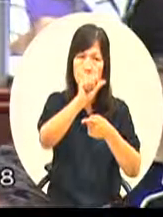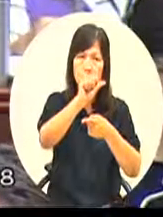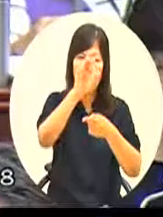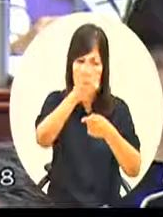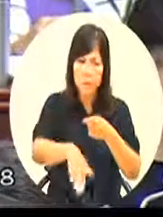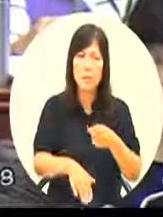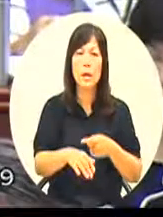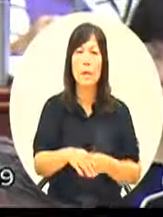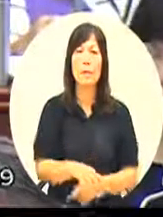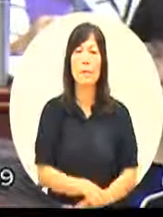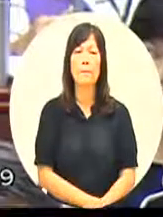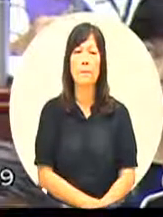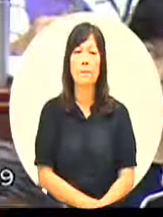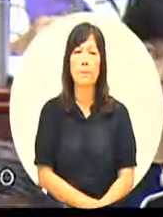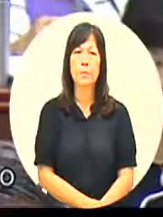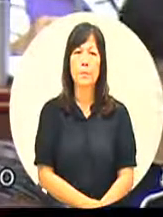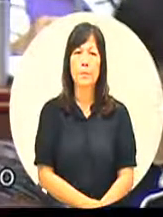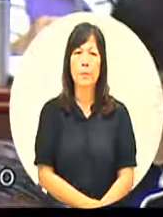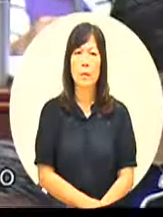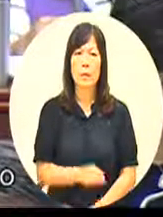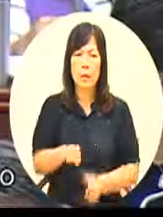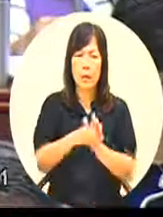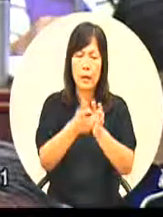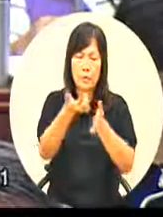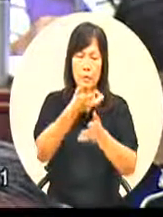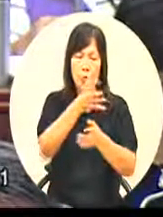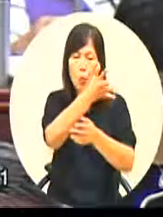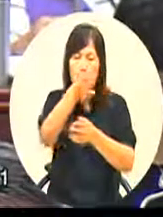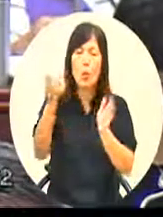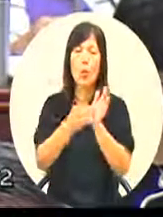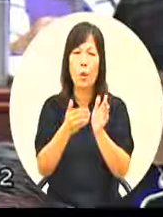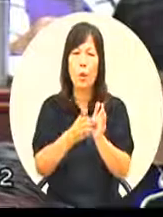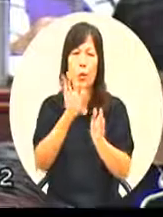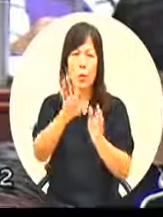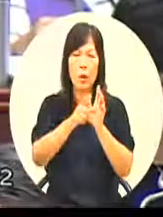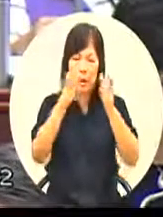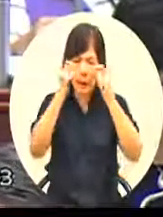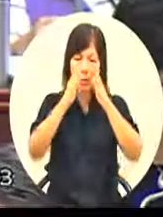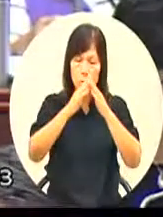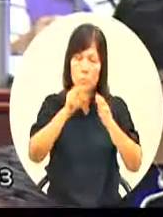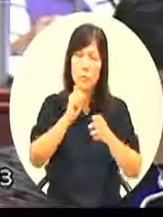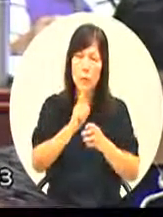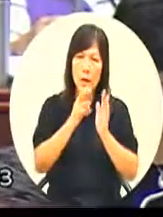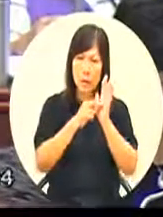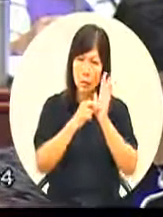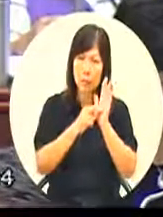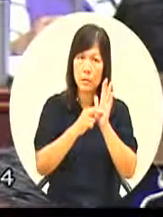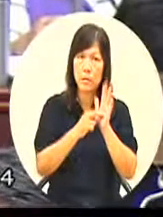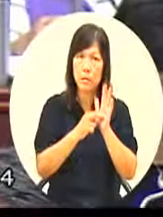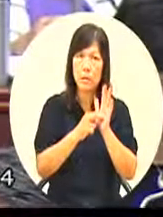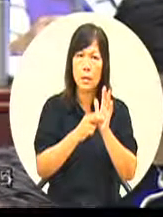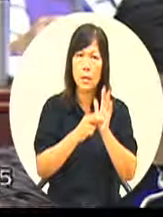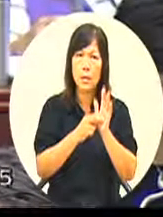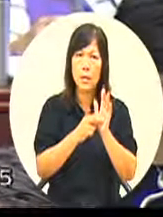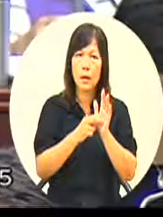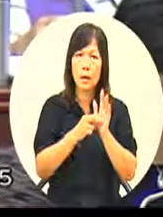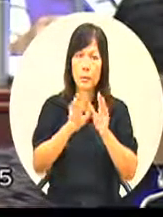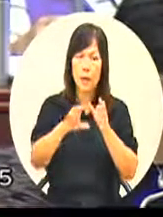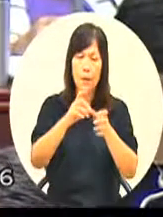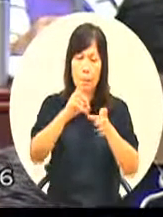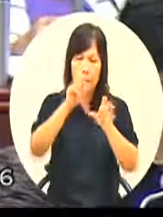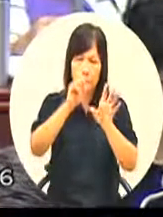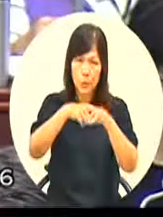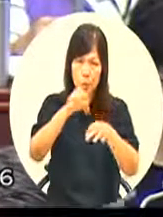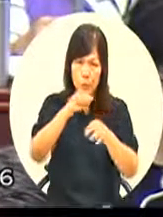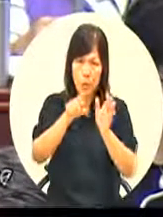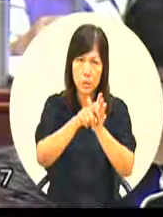下。那其实我们之前有调到资料哈，就是说以高雄市来讲，我们在所得税率